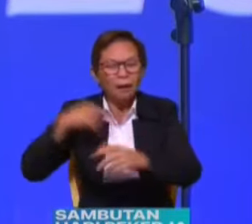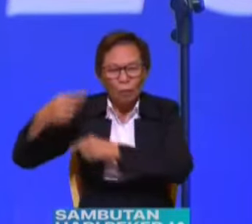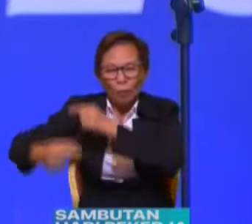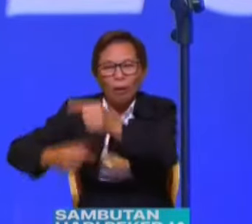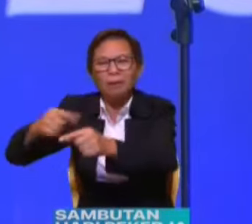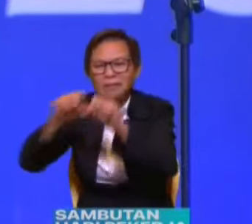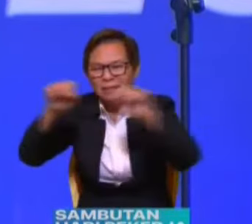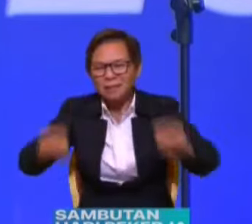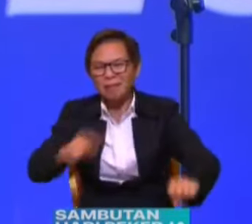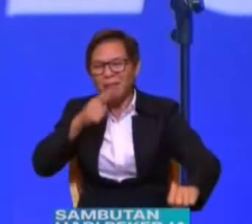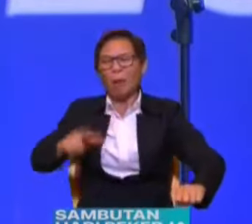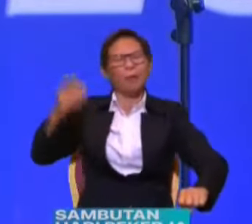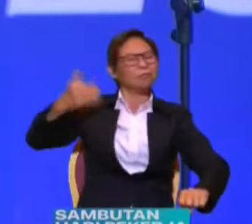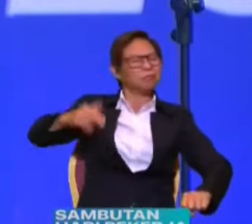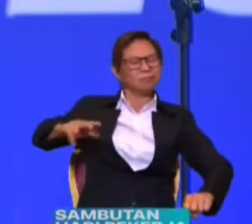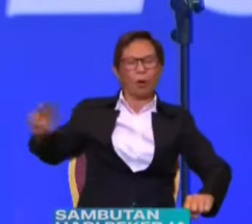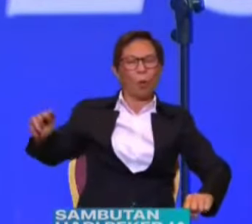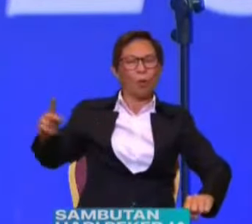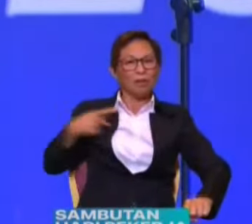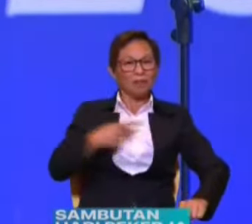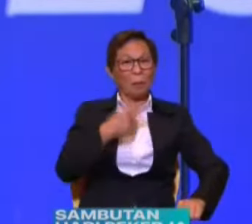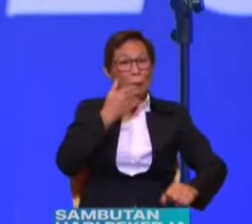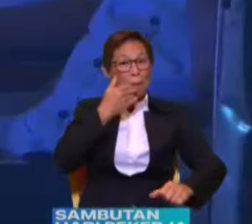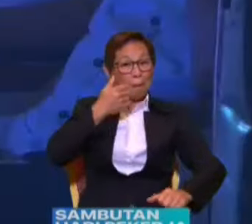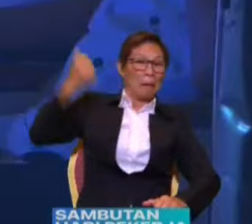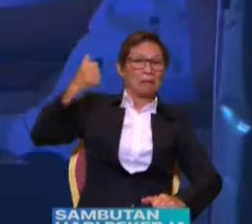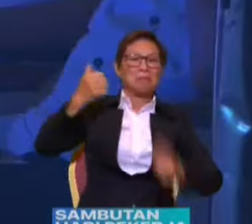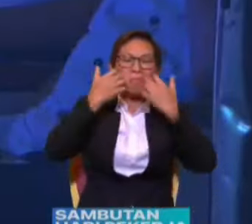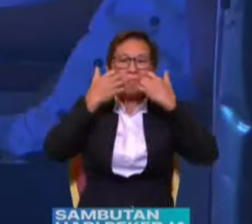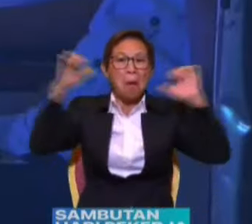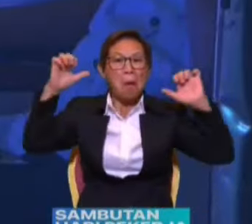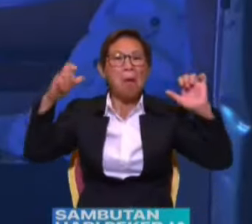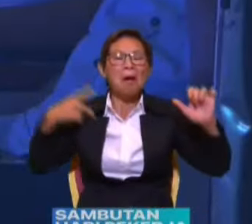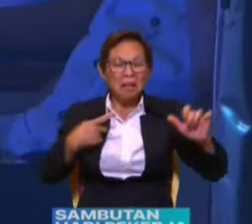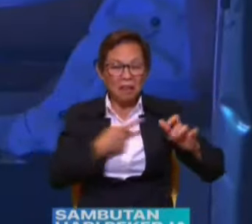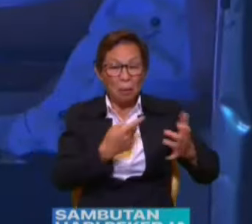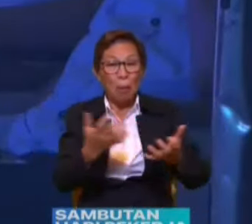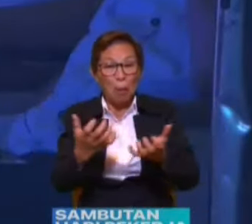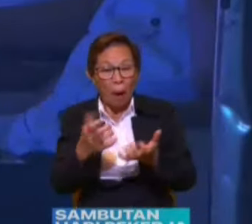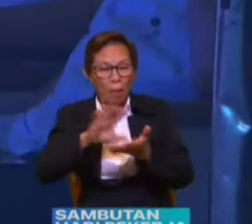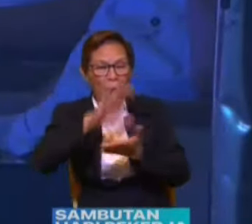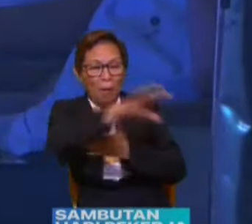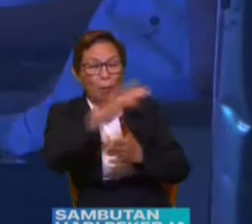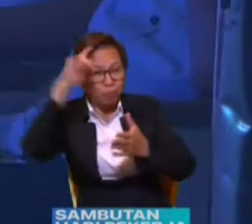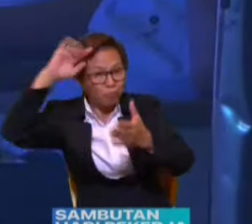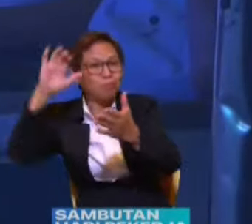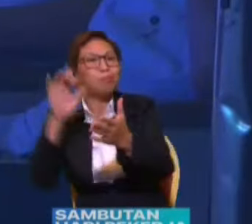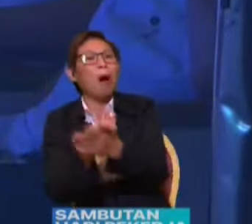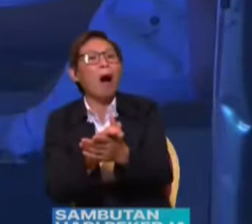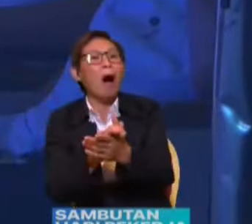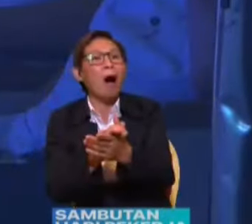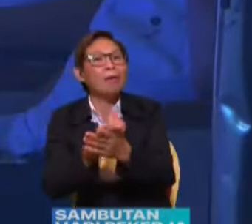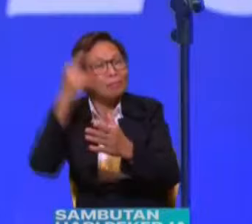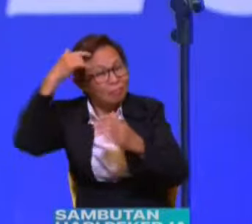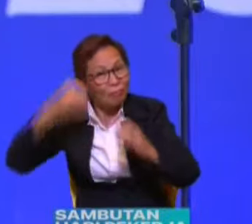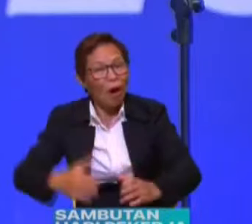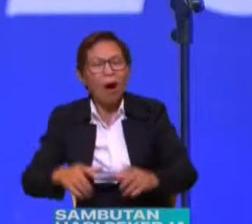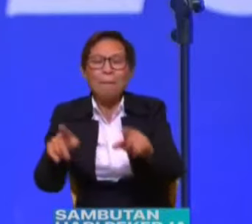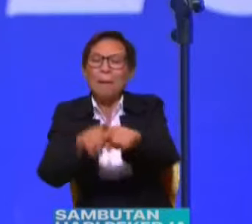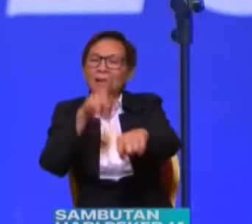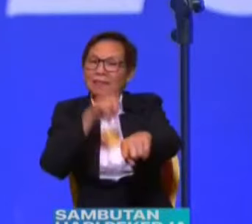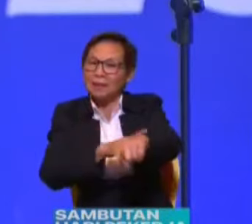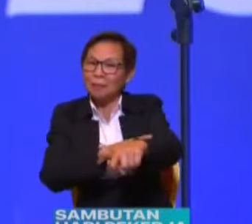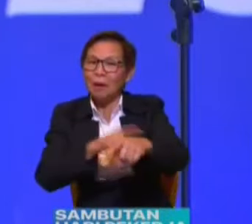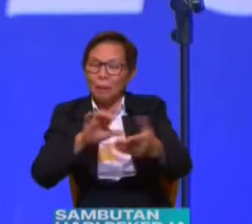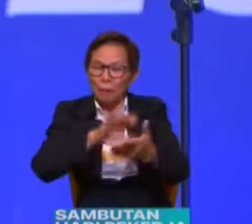yang lama. Kita nak lebih efisien. Kita nak pelabur lebih yakin. Tapi dalam masa yang sama, pelabur